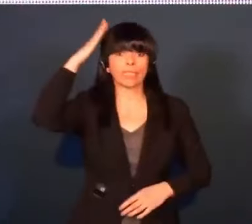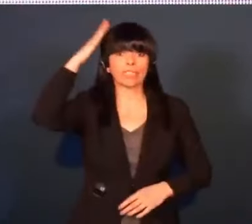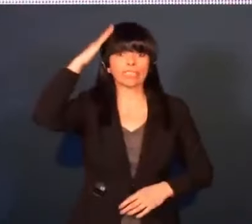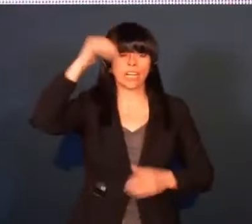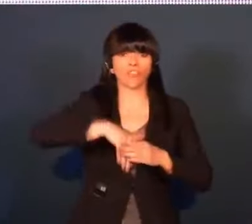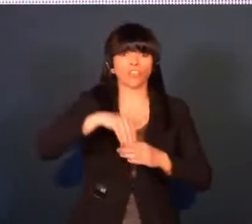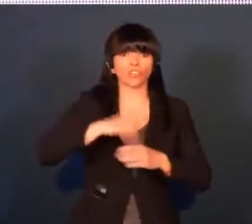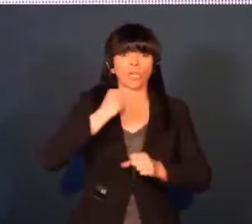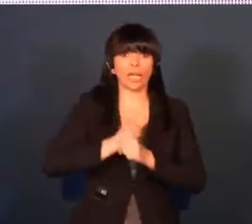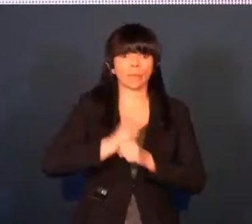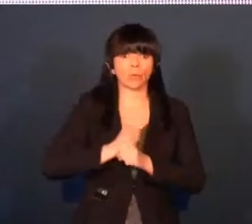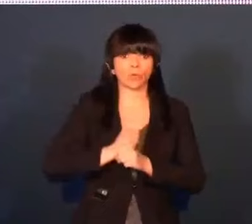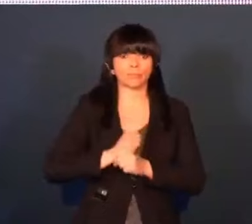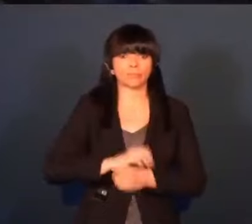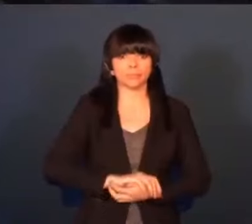работи.